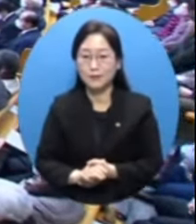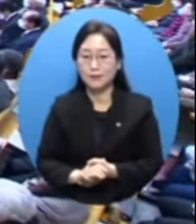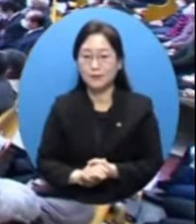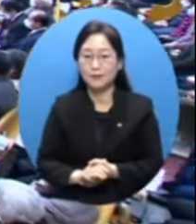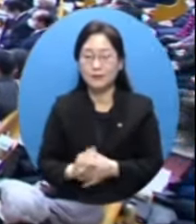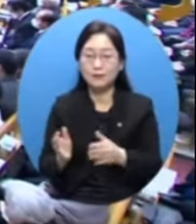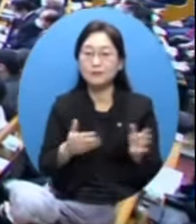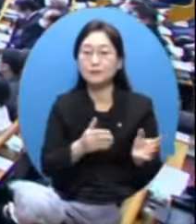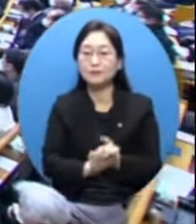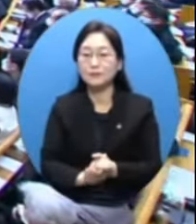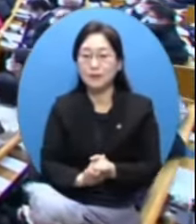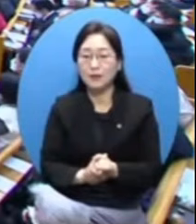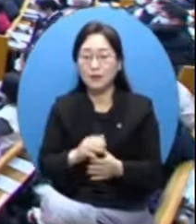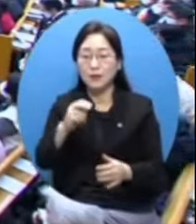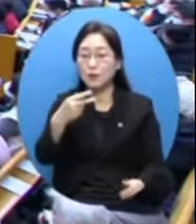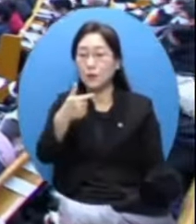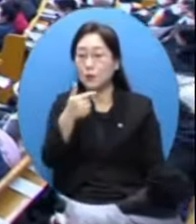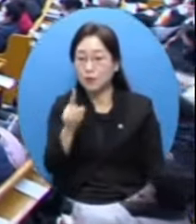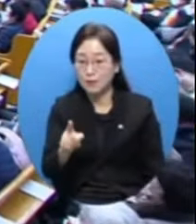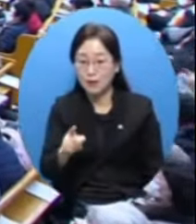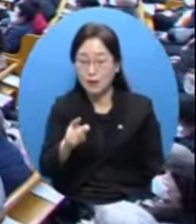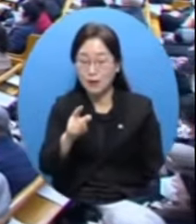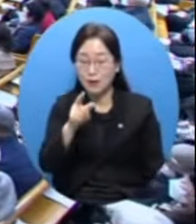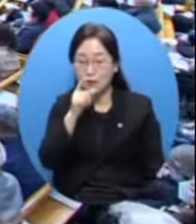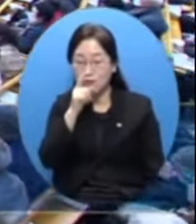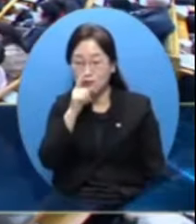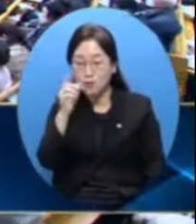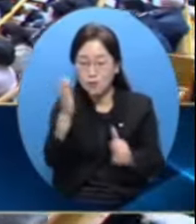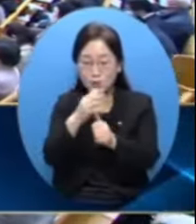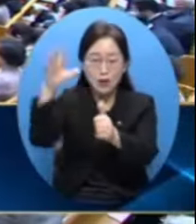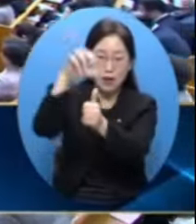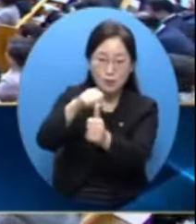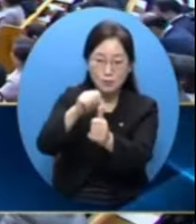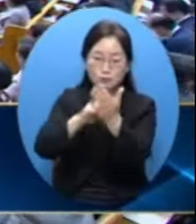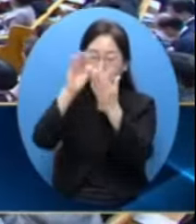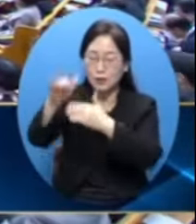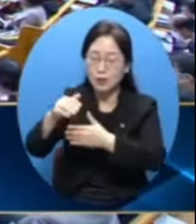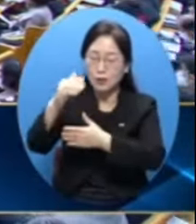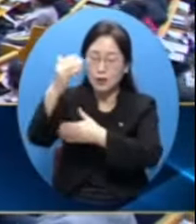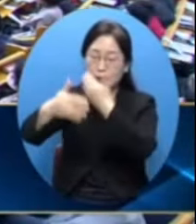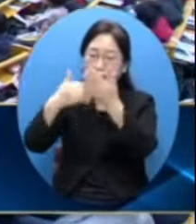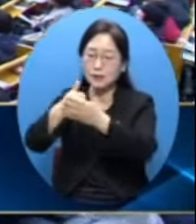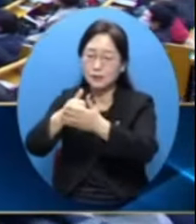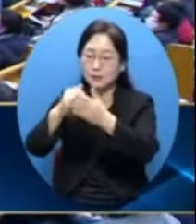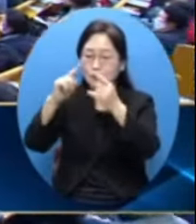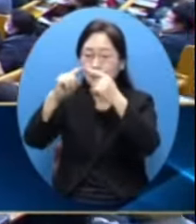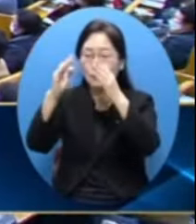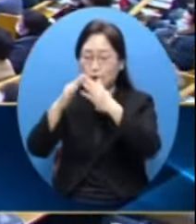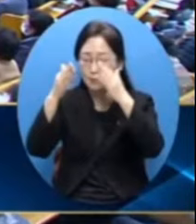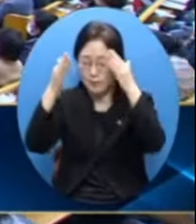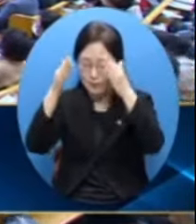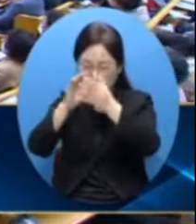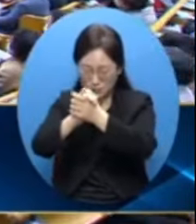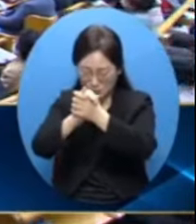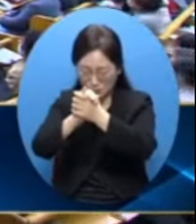그런데 요나가 물고기 속에서 성전을 향해 간절히 기도드렸습니다.